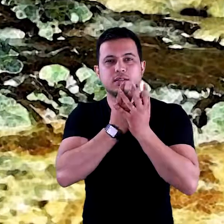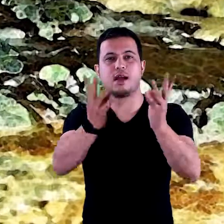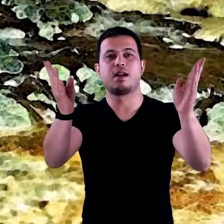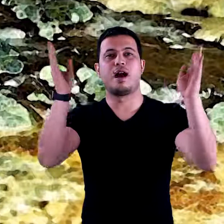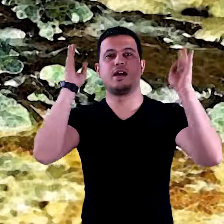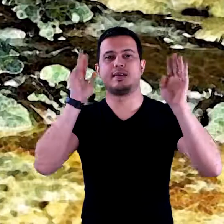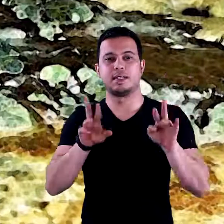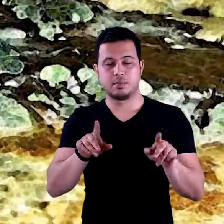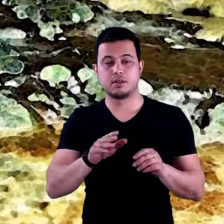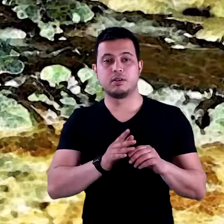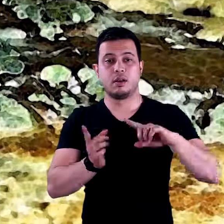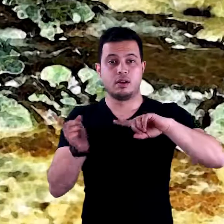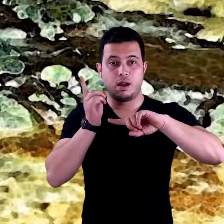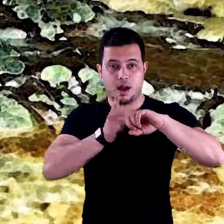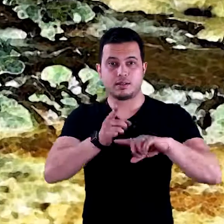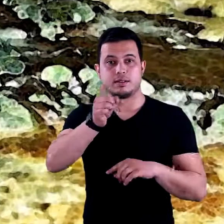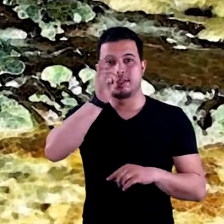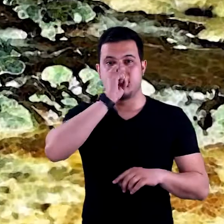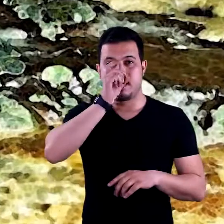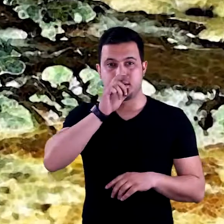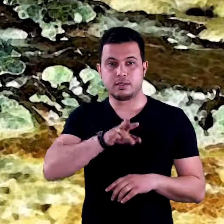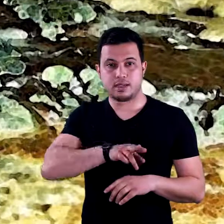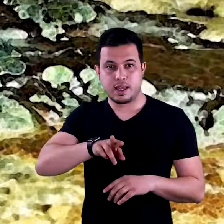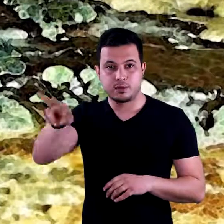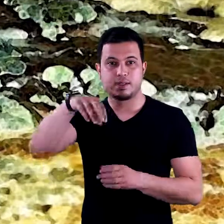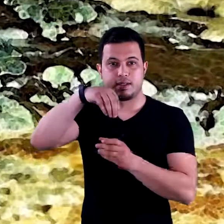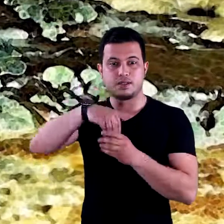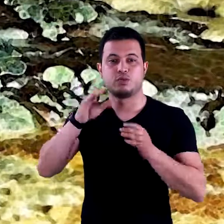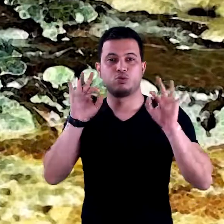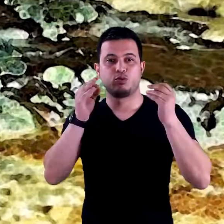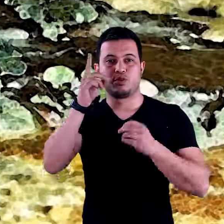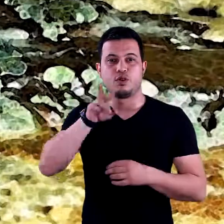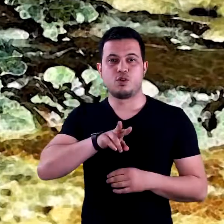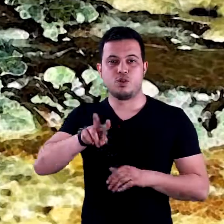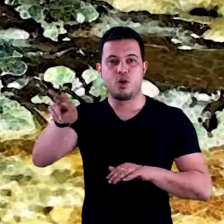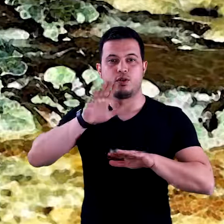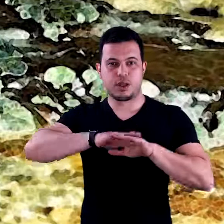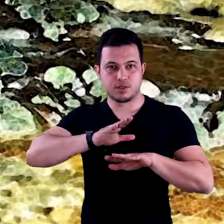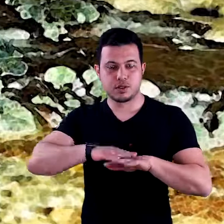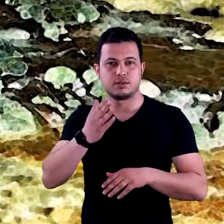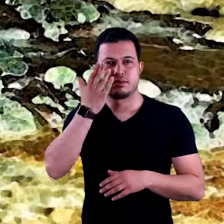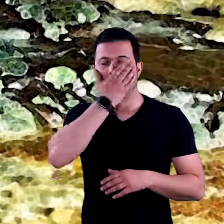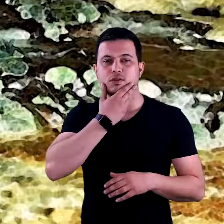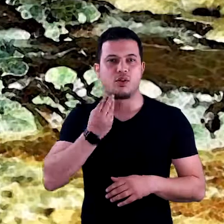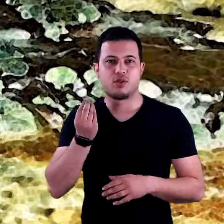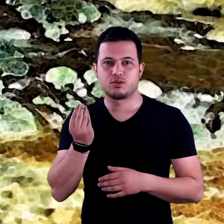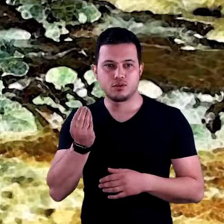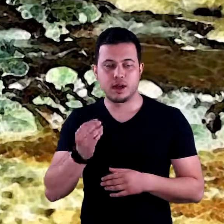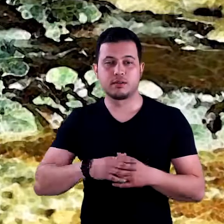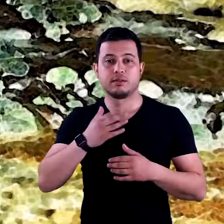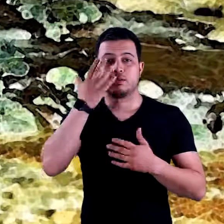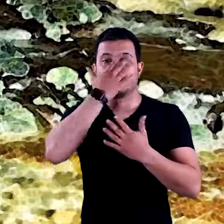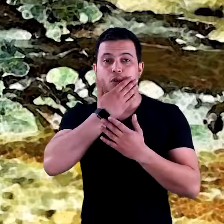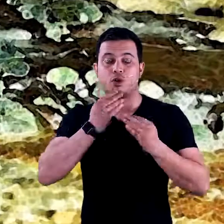gibiydi. Üstelik bir de kralın geçmesi için gümüş bir yol yapmışlar. Ne kadar da güzel, ne kadar